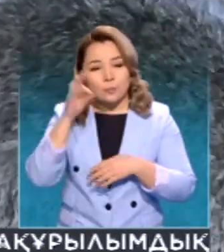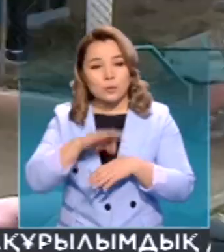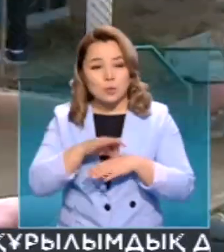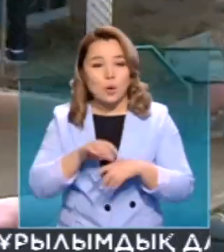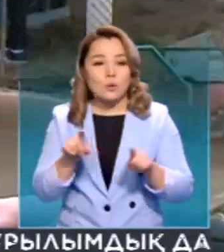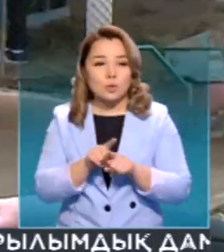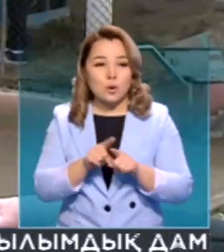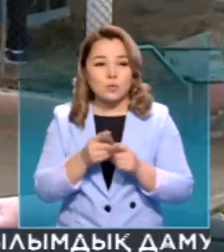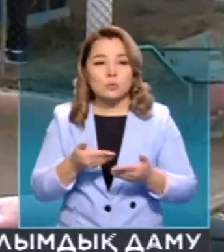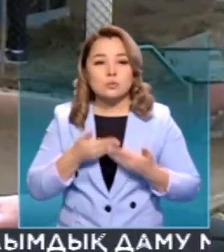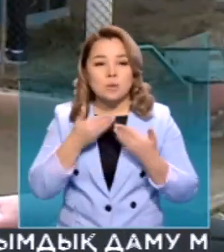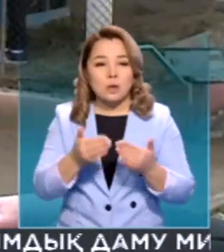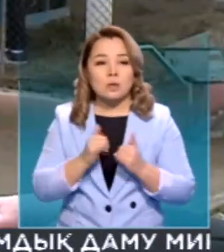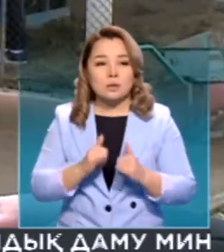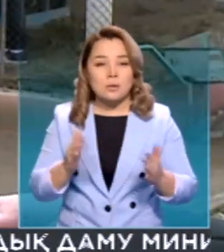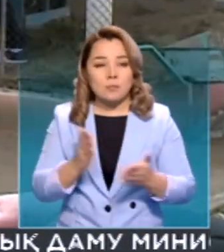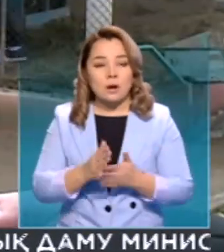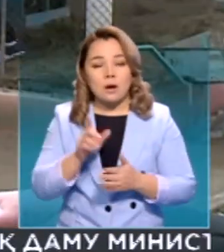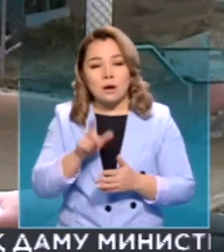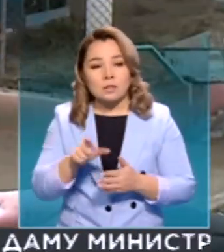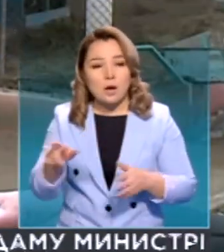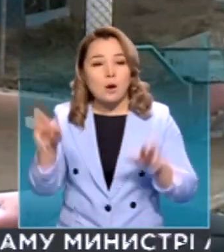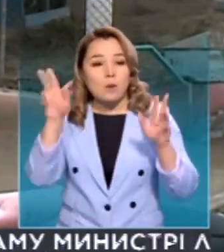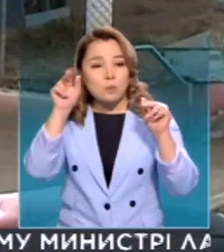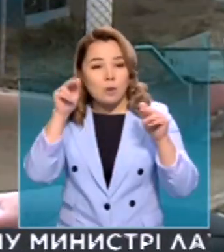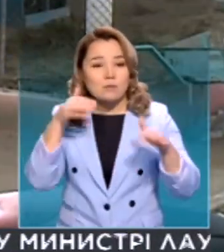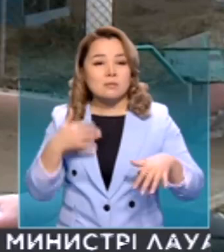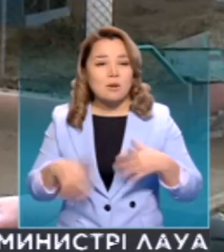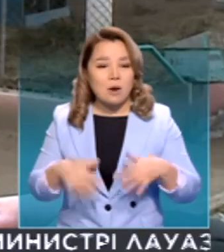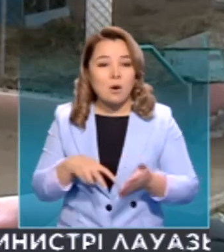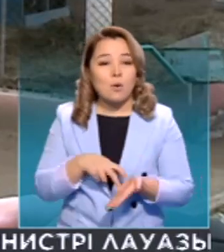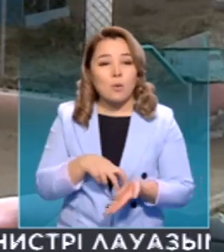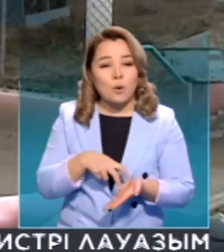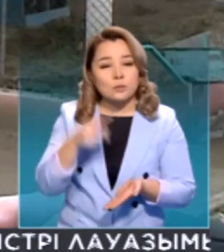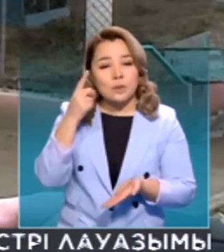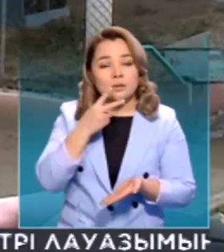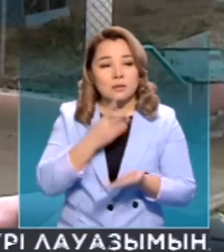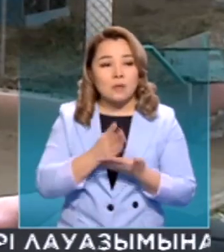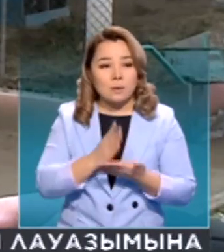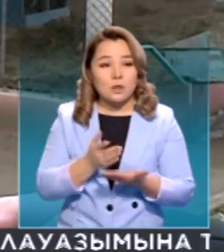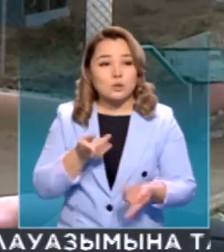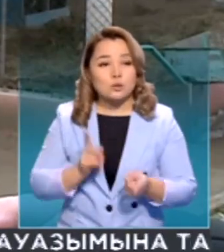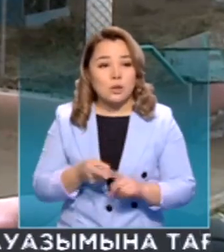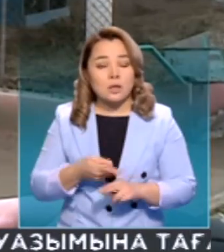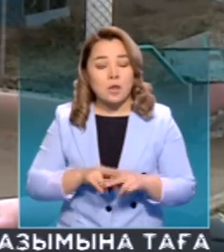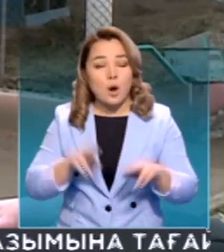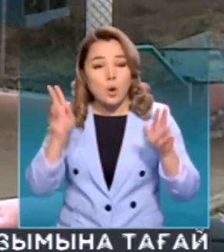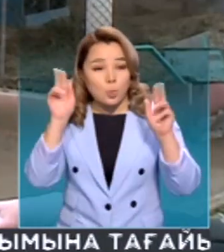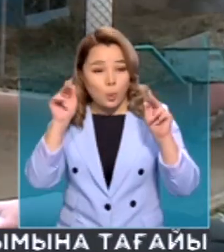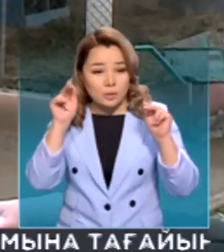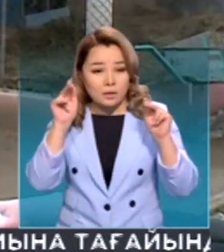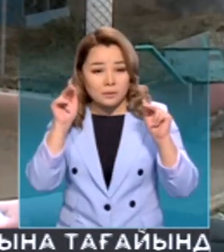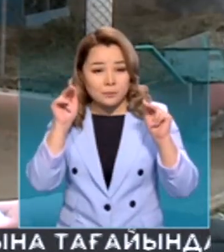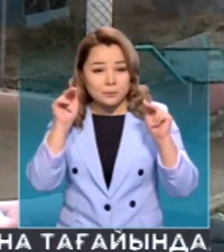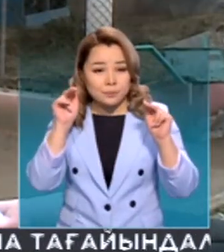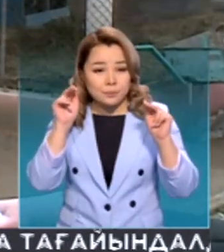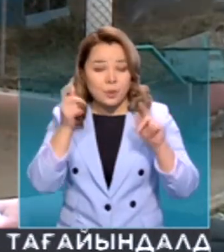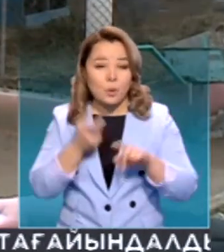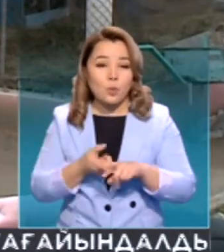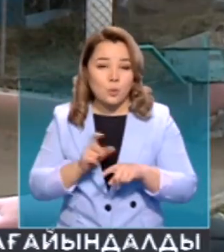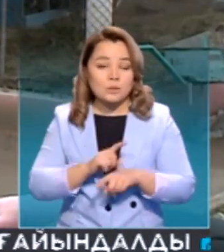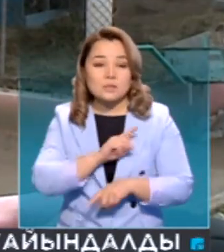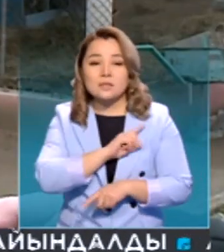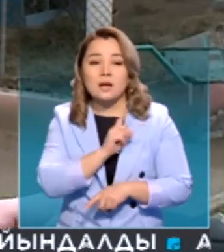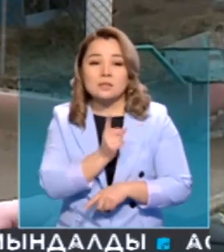жоғары. Адамдар қояндарды ойлайды, әлсіз, қорқақ деп. Шын мәнісінде қояндар өте